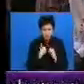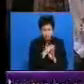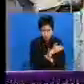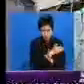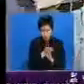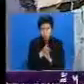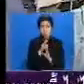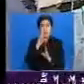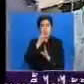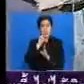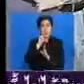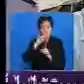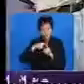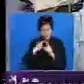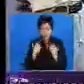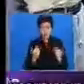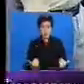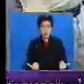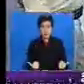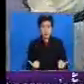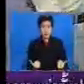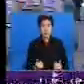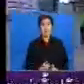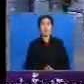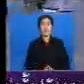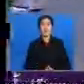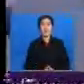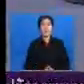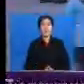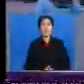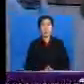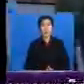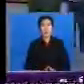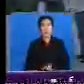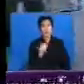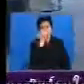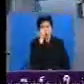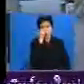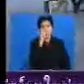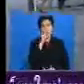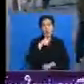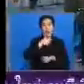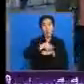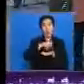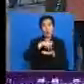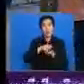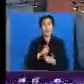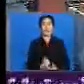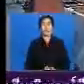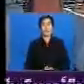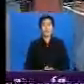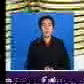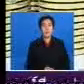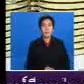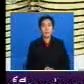เสาร์ที่ 30สิงหาคมนี้ณัฐฐาชื่นพลสถานีวิทยุโทรทัศน์แห่งประเทศไทยราย